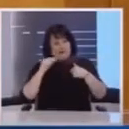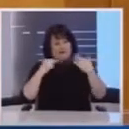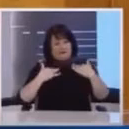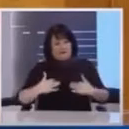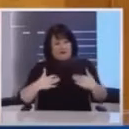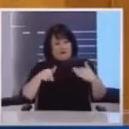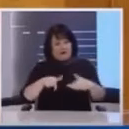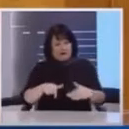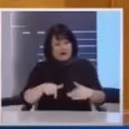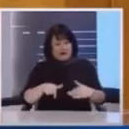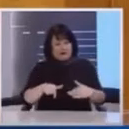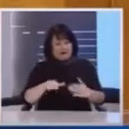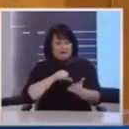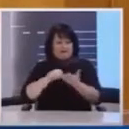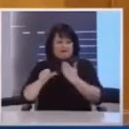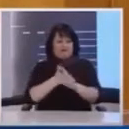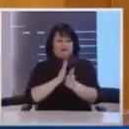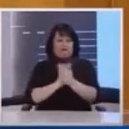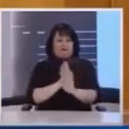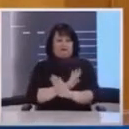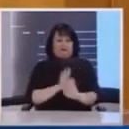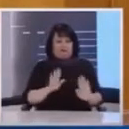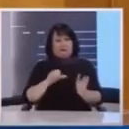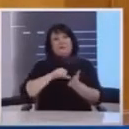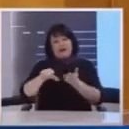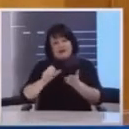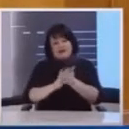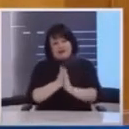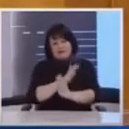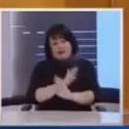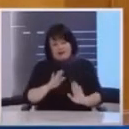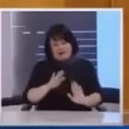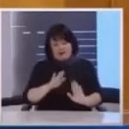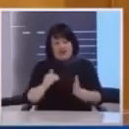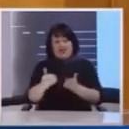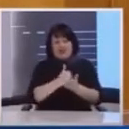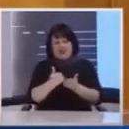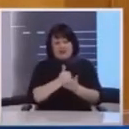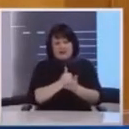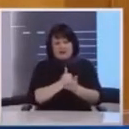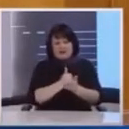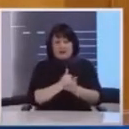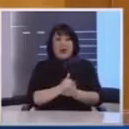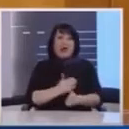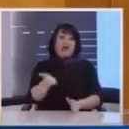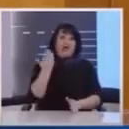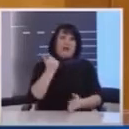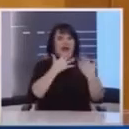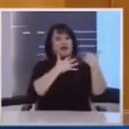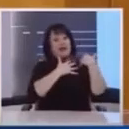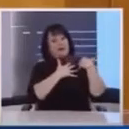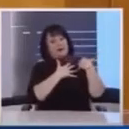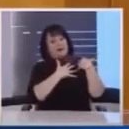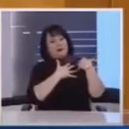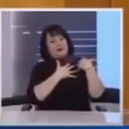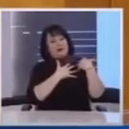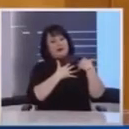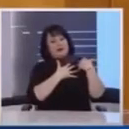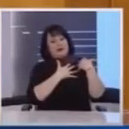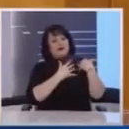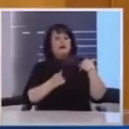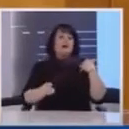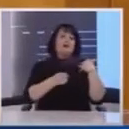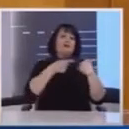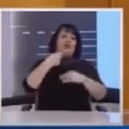οπότε έχουμε εξάλληψη, δηλαδή παραγραφή, ή αν δεν συντρέχει, οπότε οι υποθέσεις θα δικαστούν από το